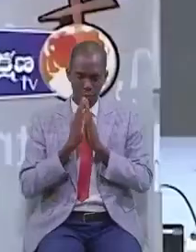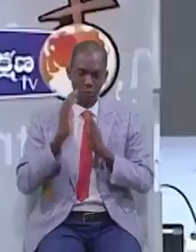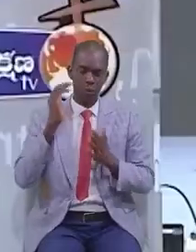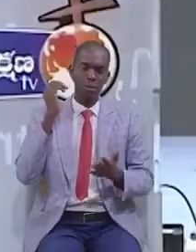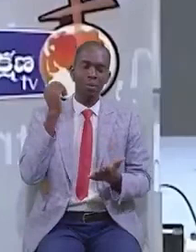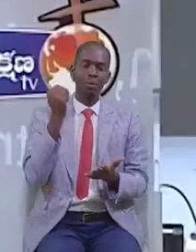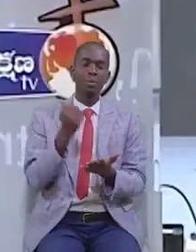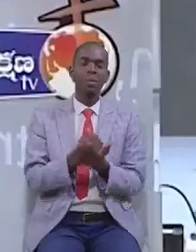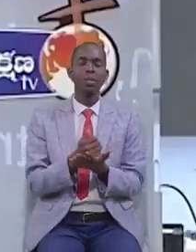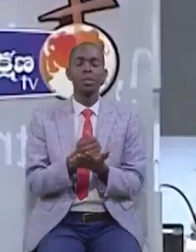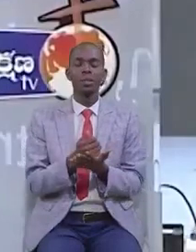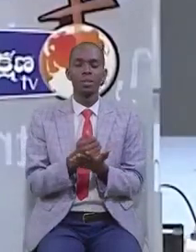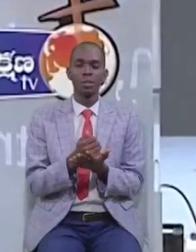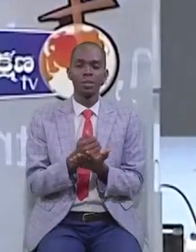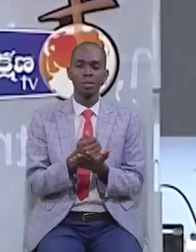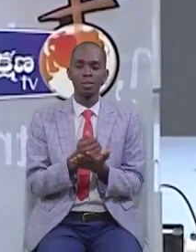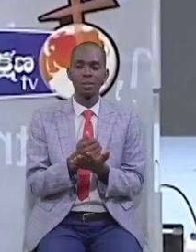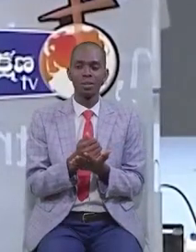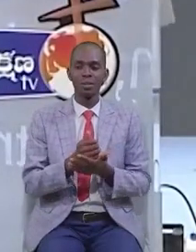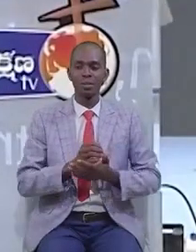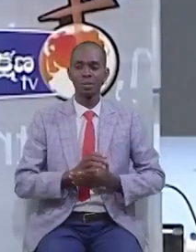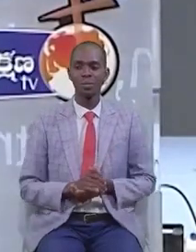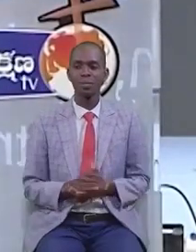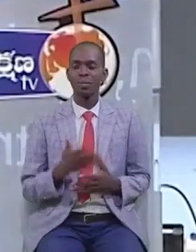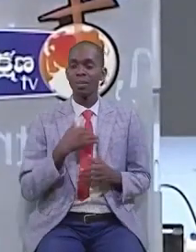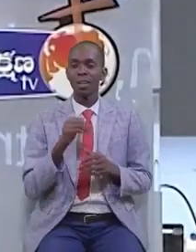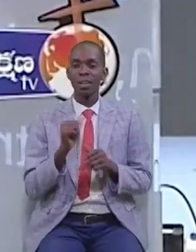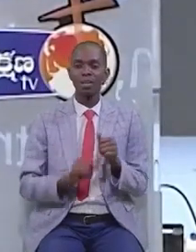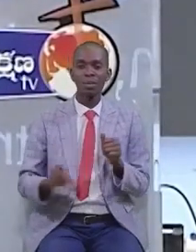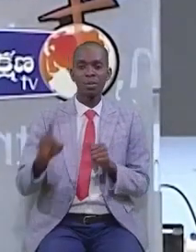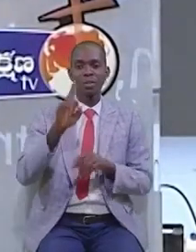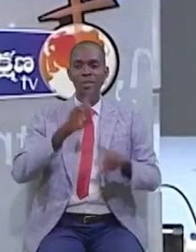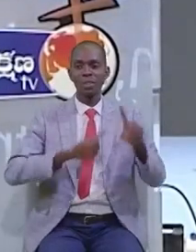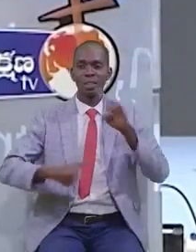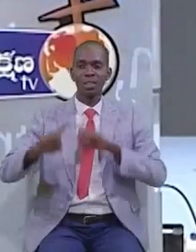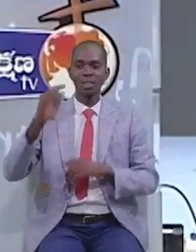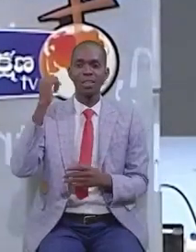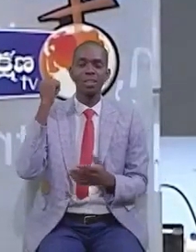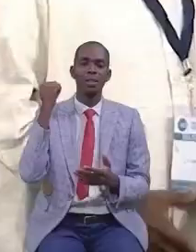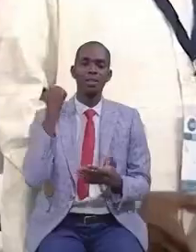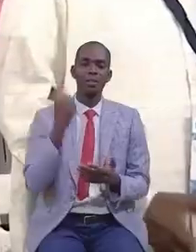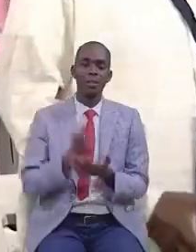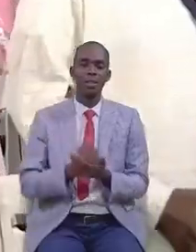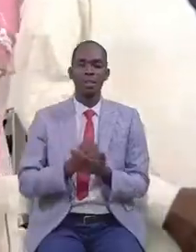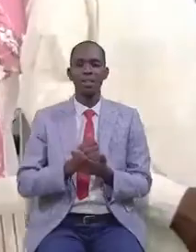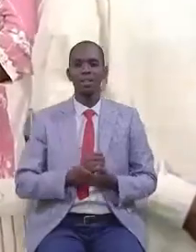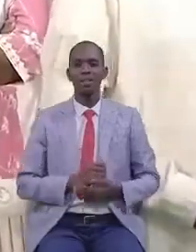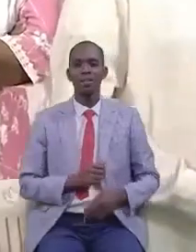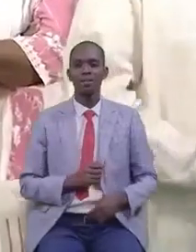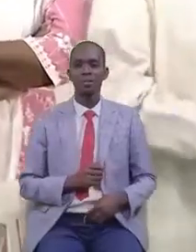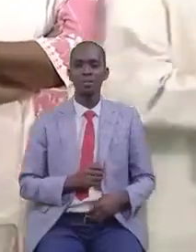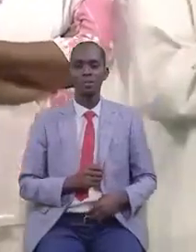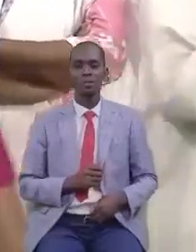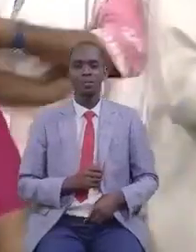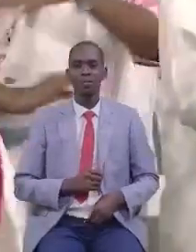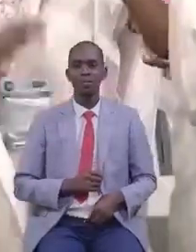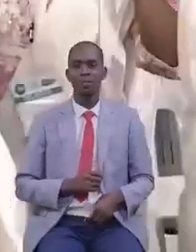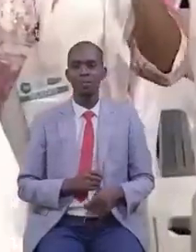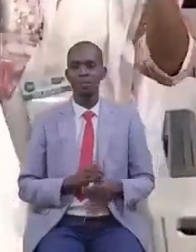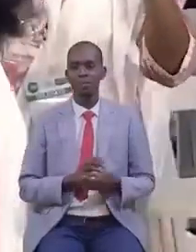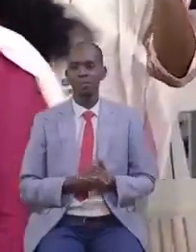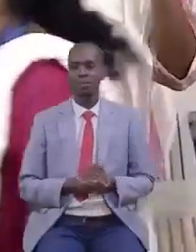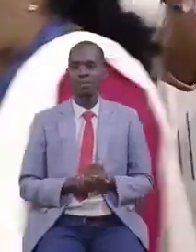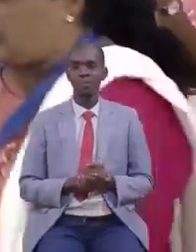యేసు నామములో ప్రార్థించుచున్నాము తండ్రి. And everybody said amen. చేయి పైకి చాపి గట్టిగా చెప్పండి